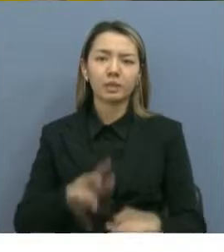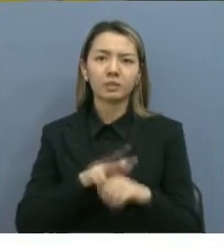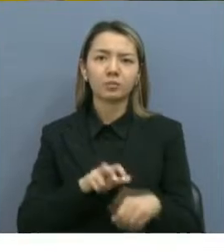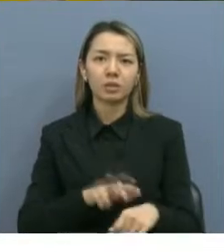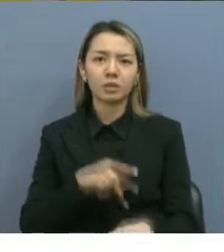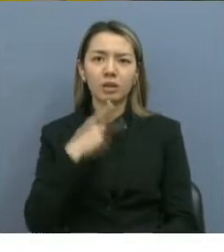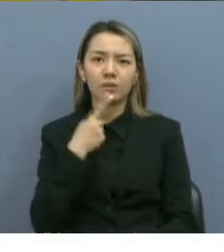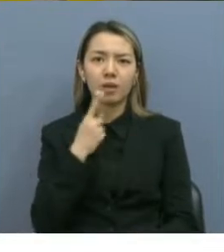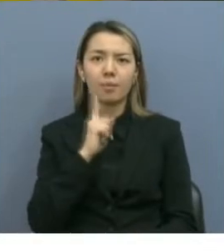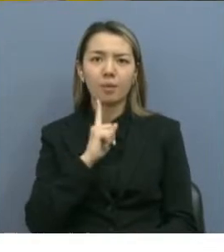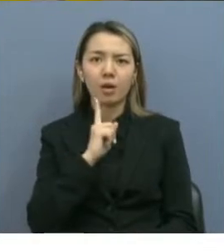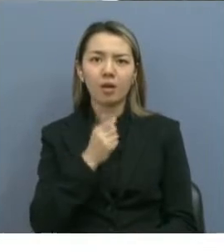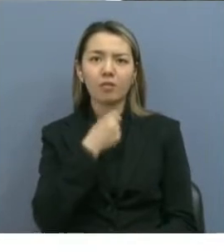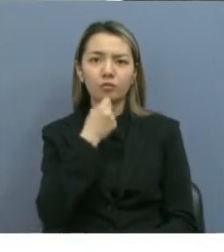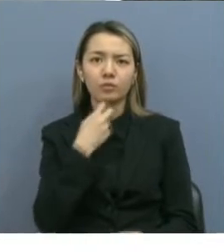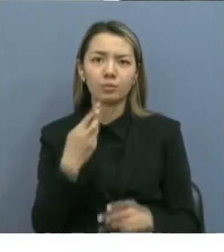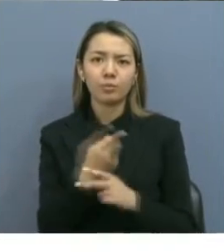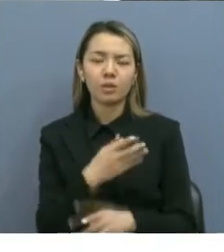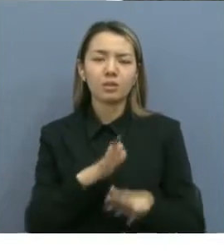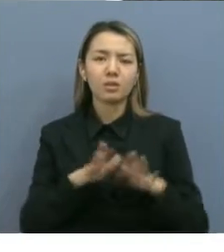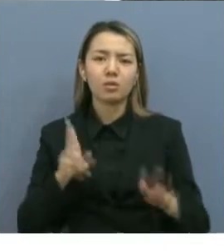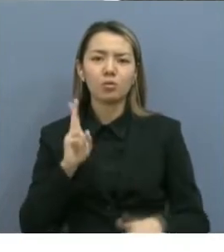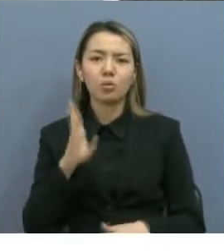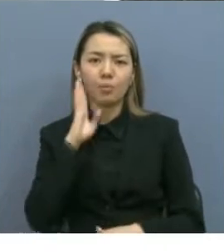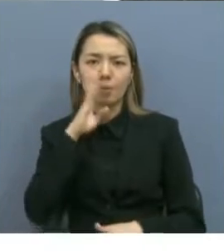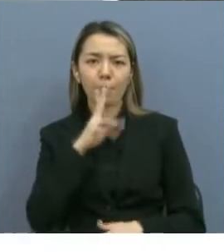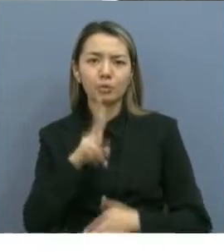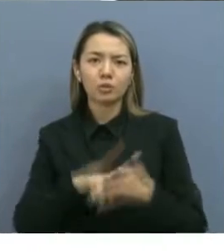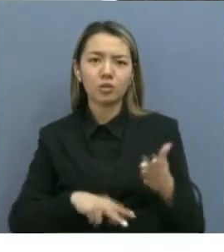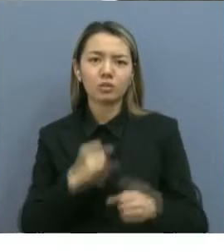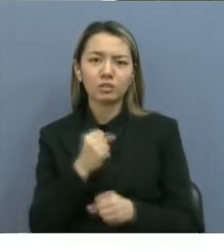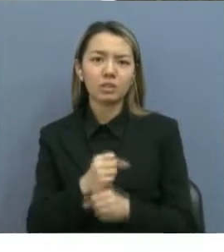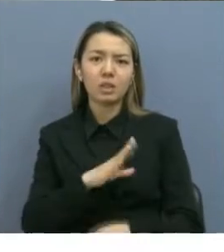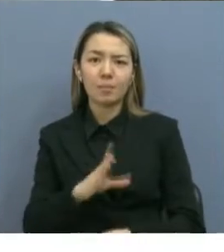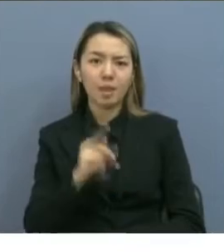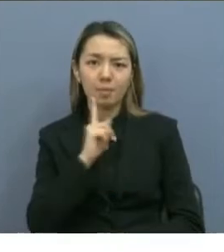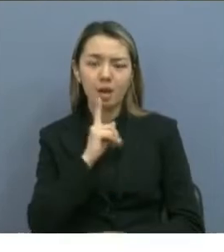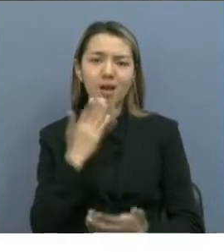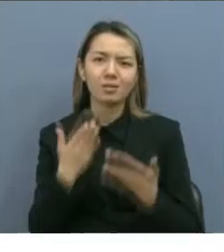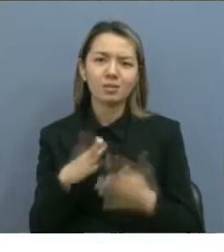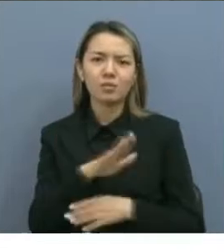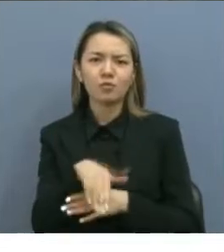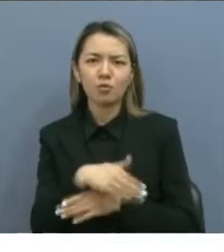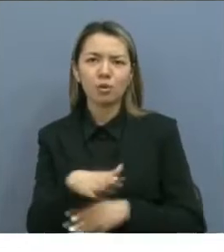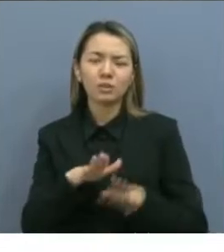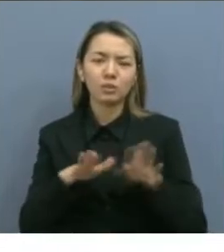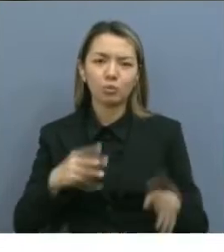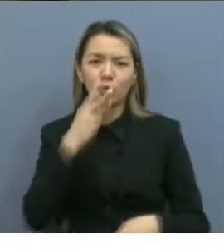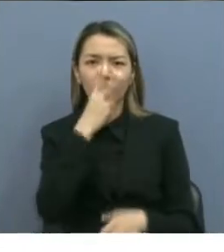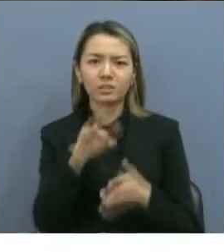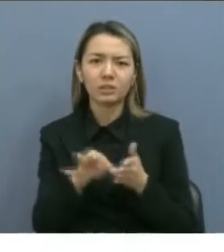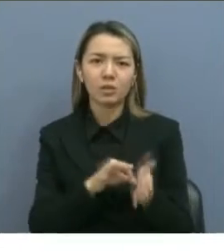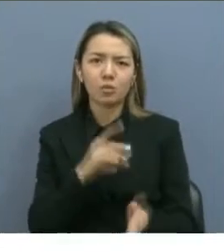Инспекторлардың айтуынша, әзірше ересектерсіз далада жүрген балалардың ата-аналарына айыппұл салынбаған. Егер көшеде не аулада балалар жүрсе,